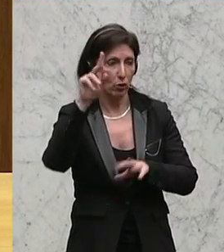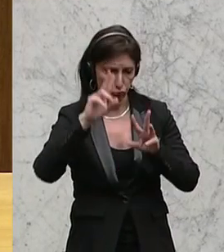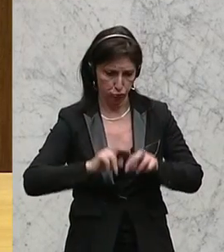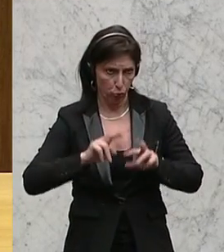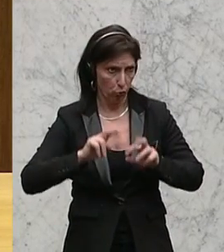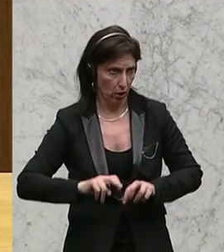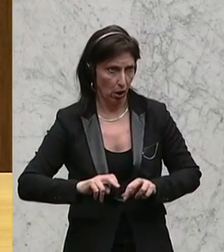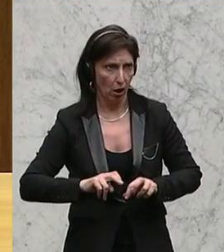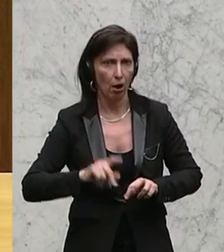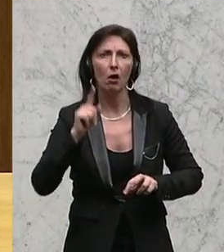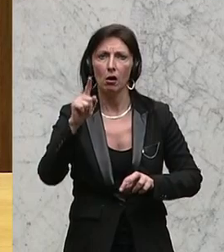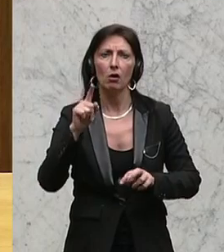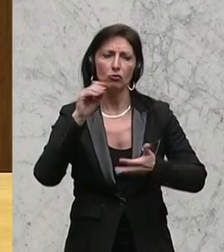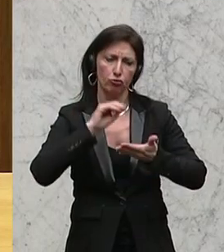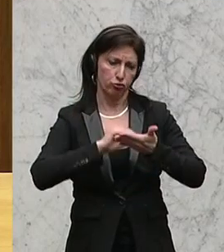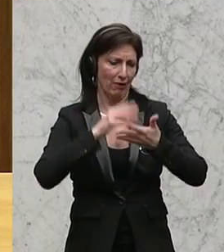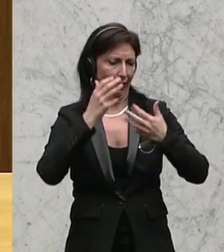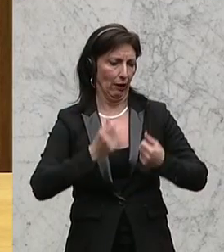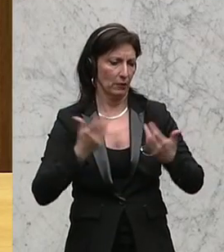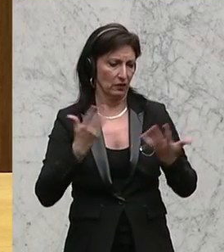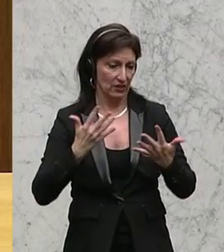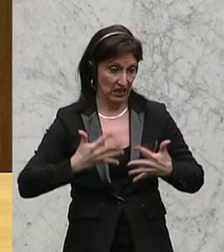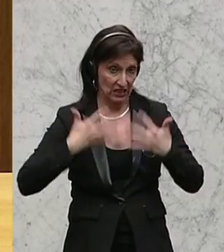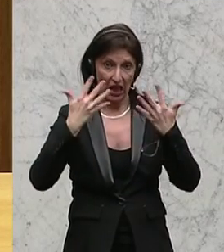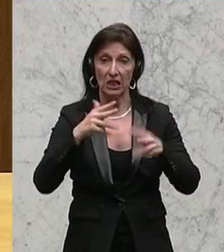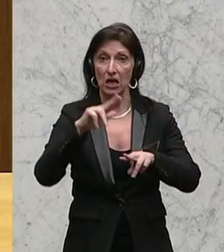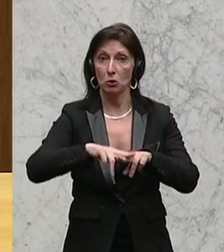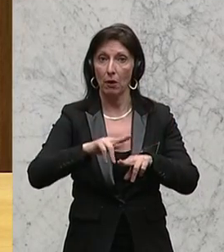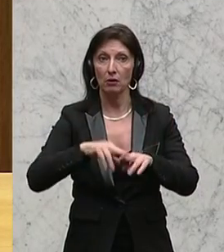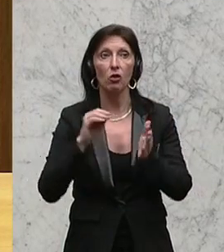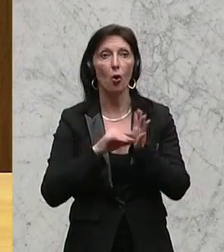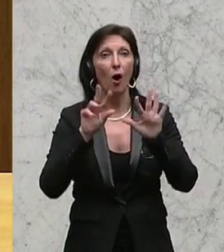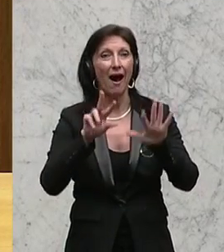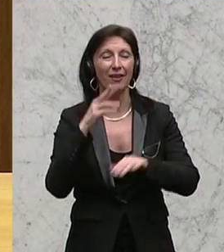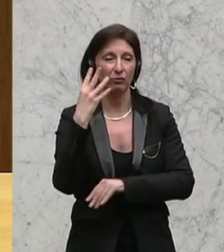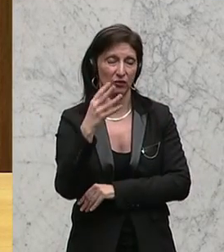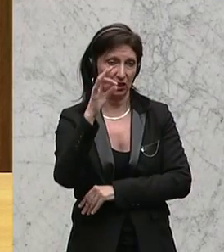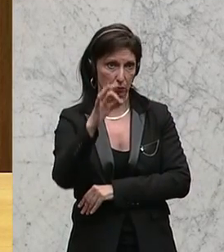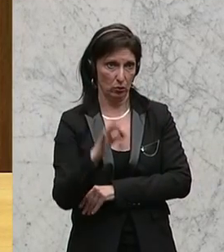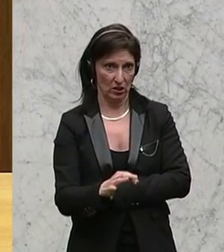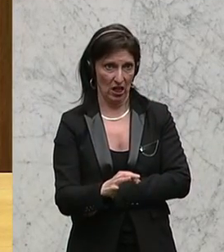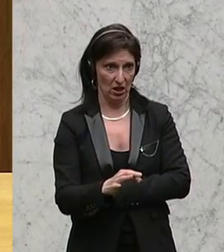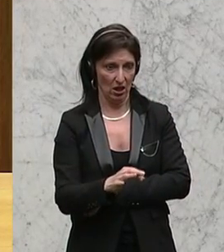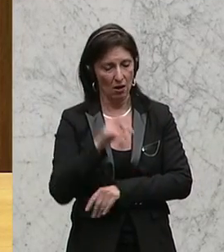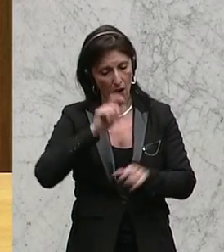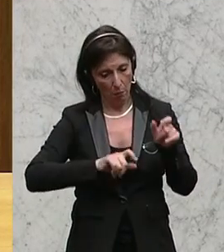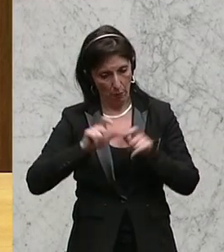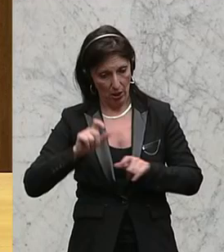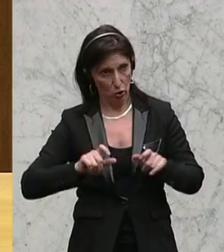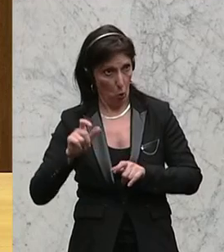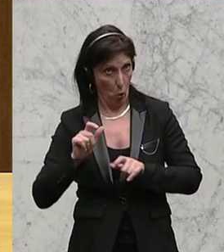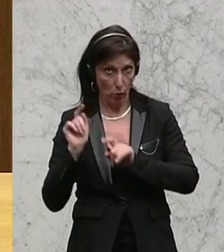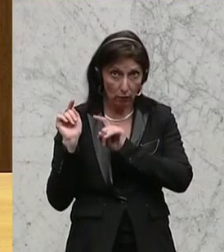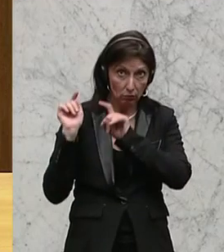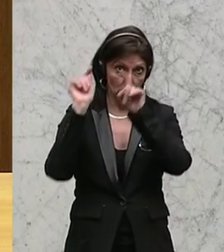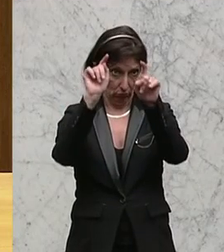nach 10 Jahren noch 48% der Menschen, die nach Schweden gekommen sind, der